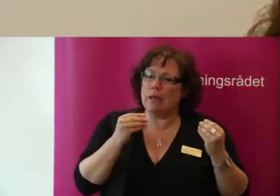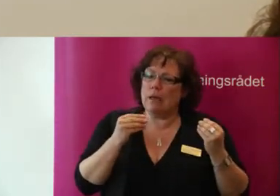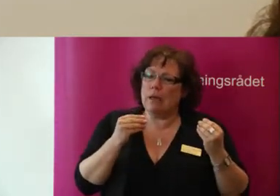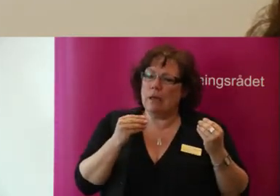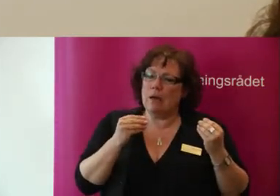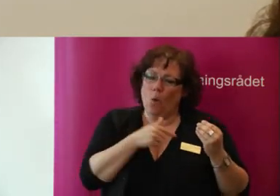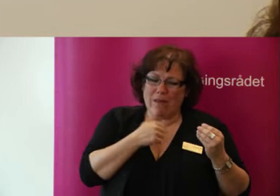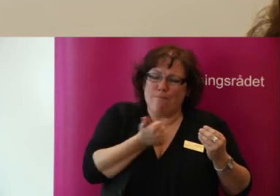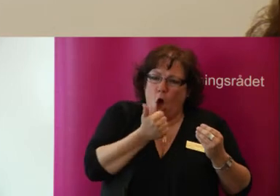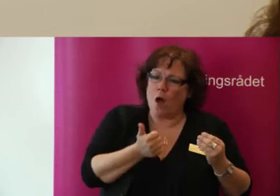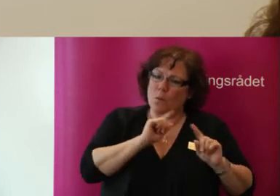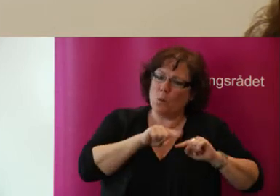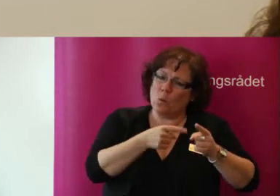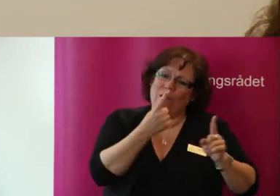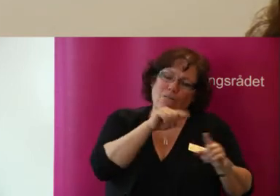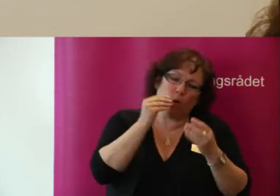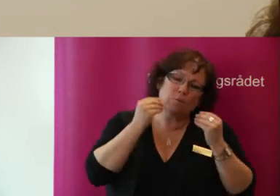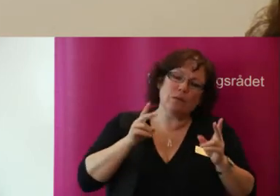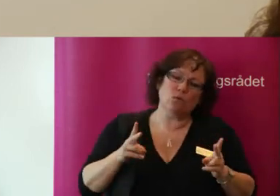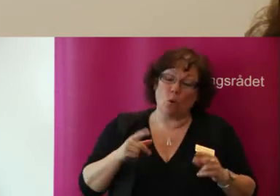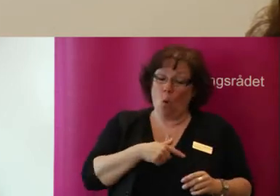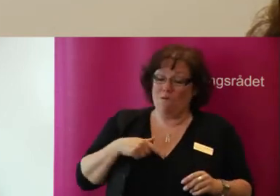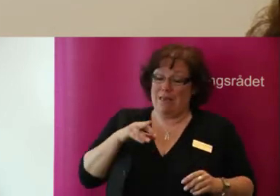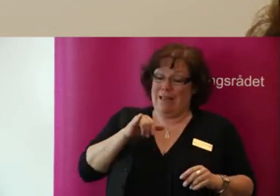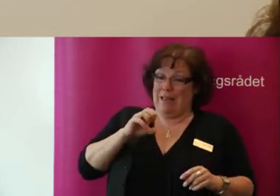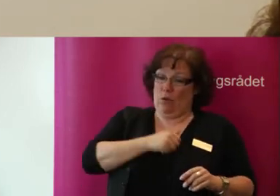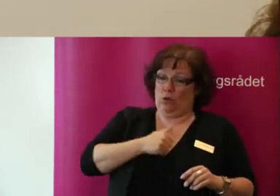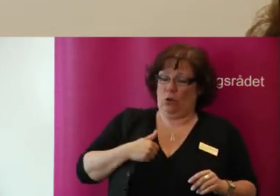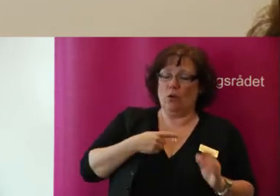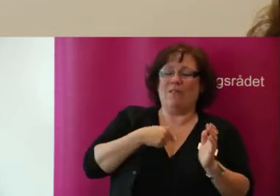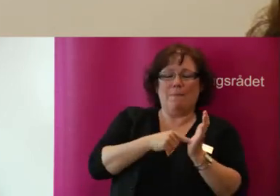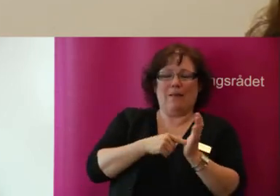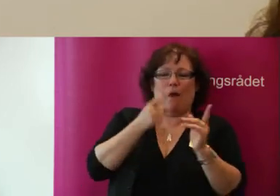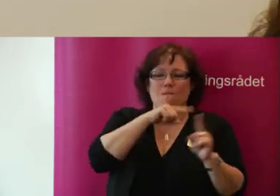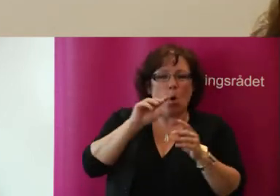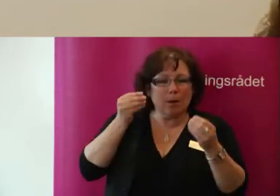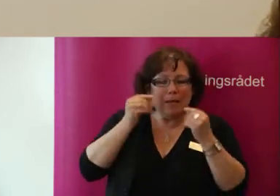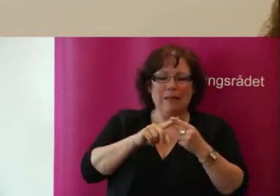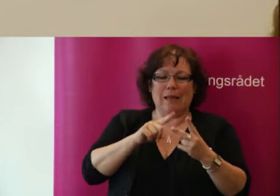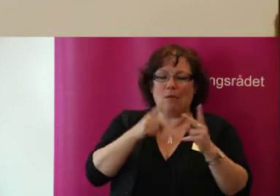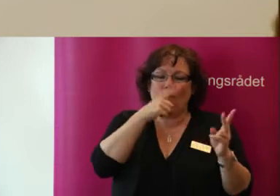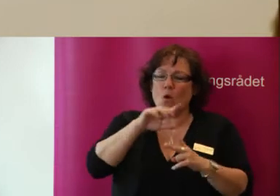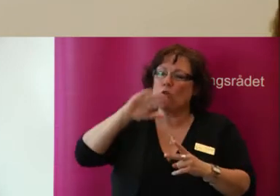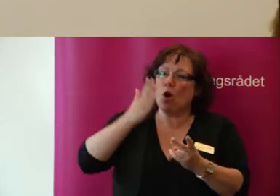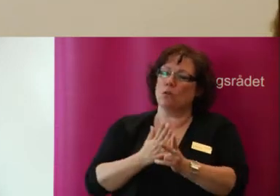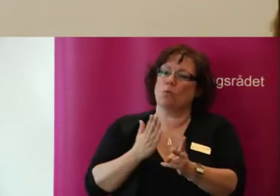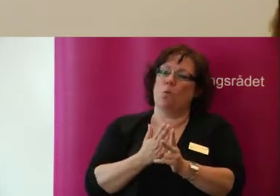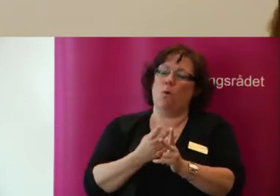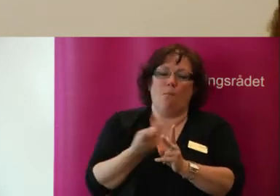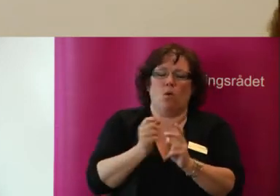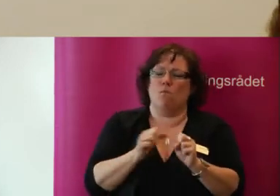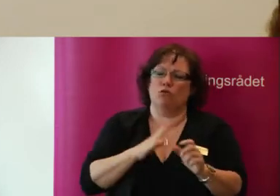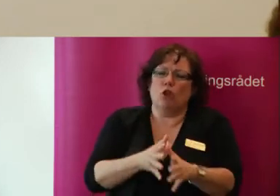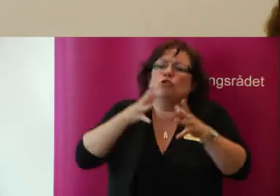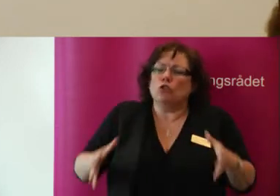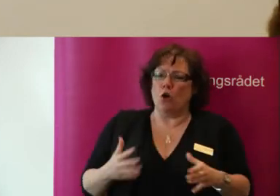för att utveckla den. Därför vi menar i Rio styrelse att folkbildningen och folkhögskolan borde kunna ta en mycket större roll